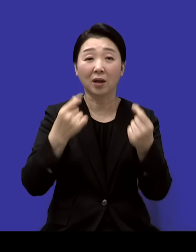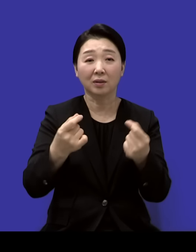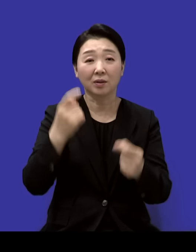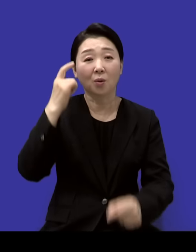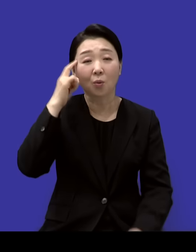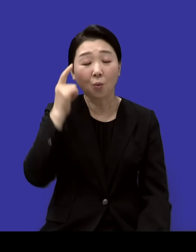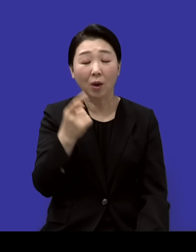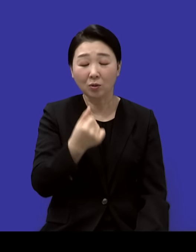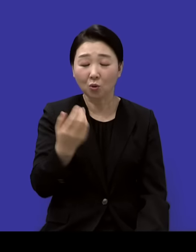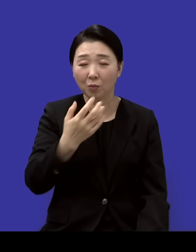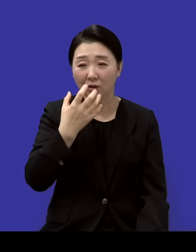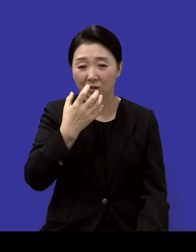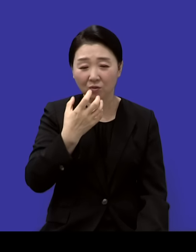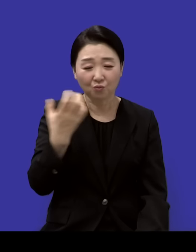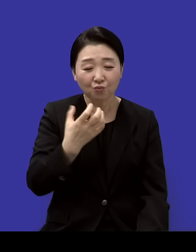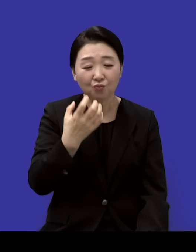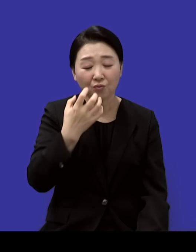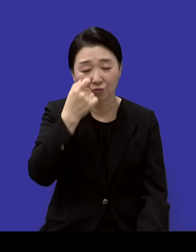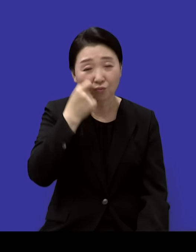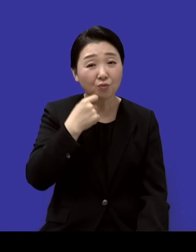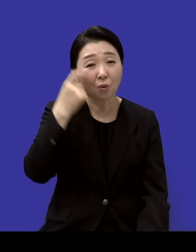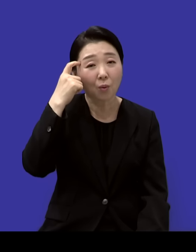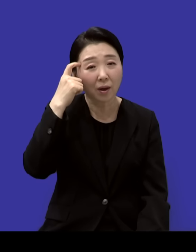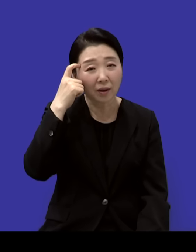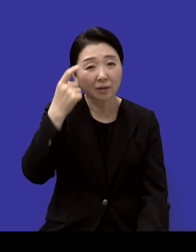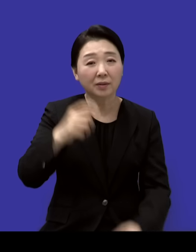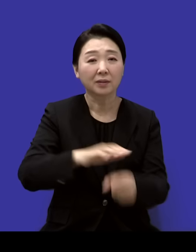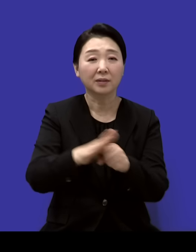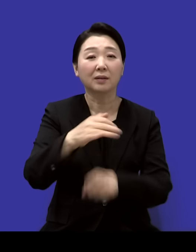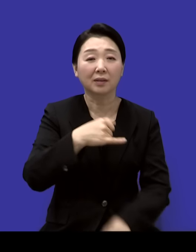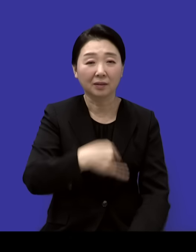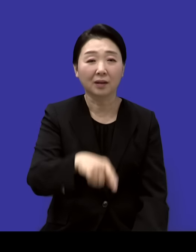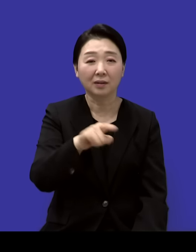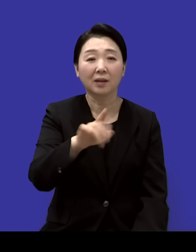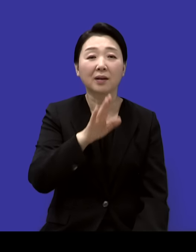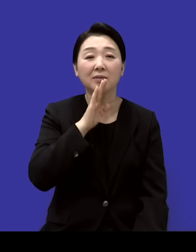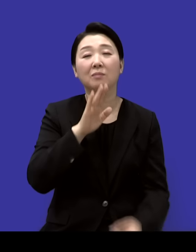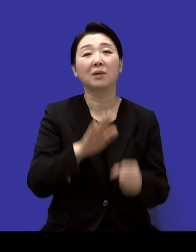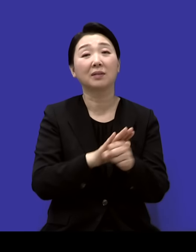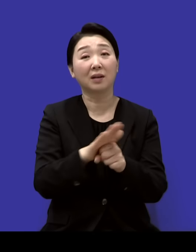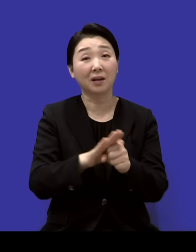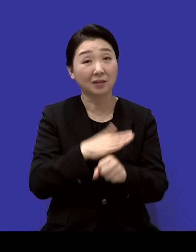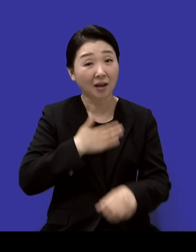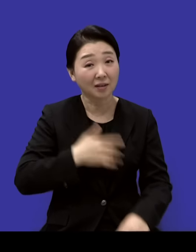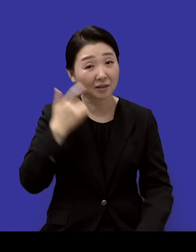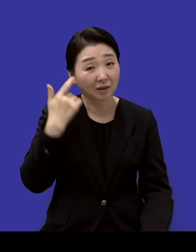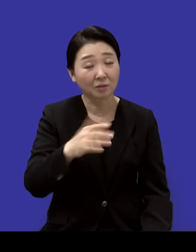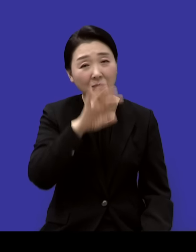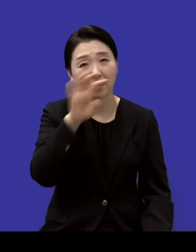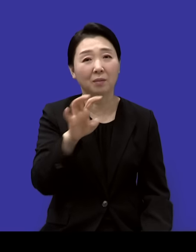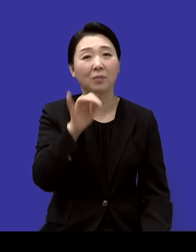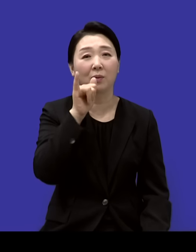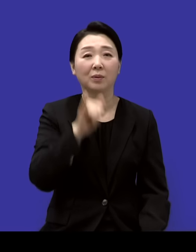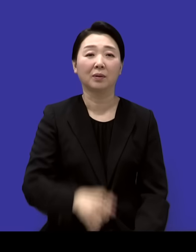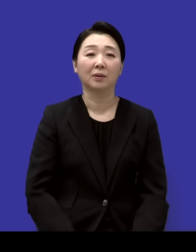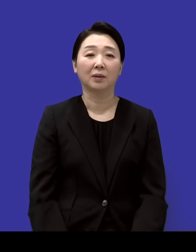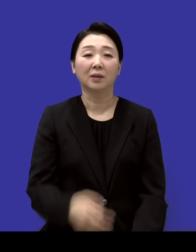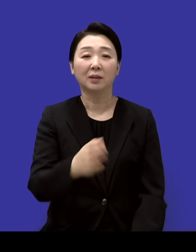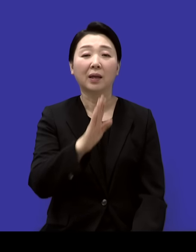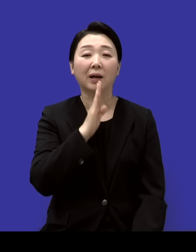이런 작은 일로 울고 있느냐. 사랑하는 내 딸아, 내가 너를 얼마나 사랑하는지 아느냐. 이걸 계속 반복해서 내가